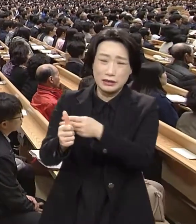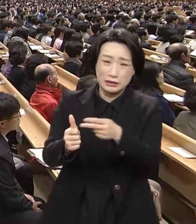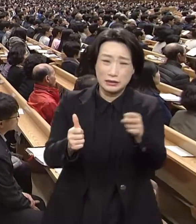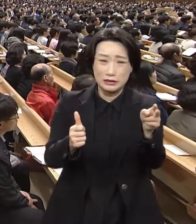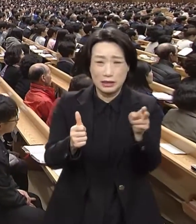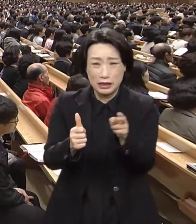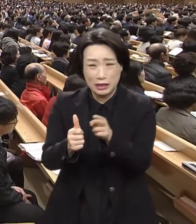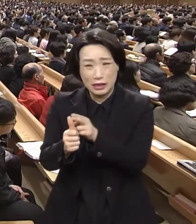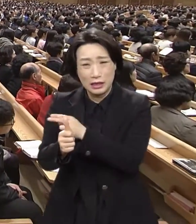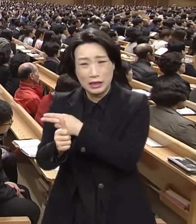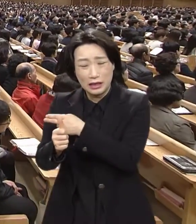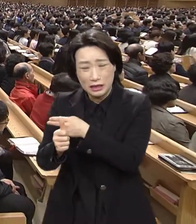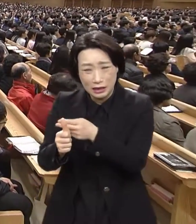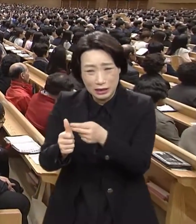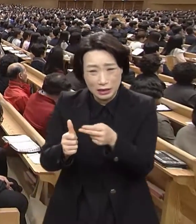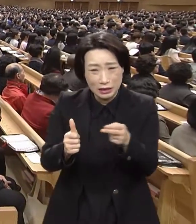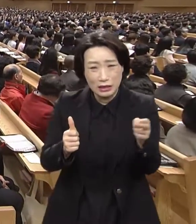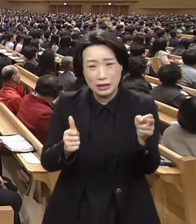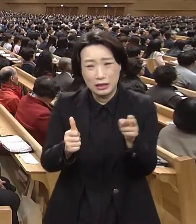죄지에